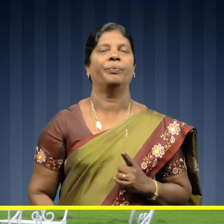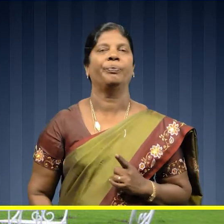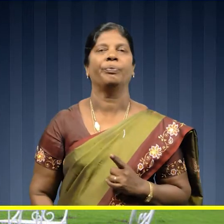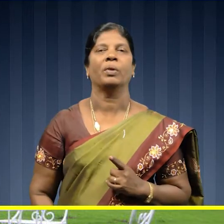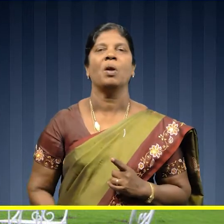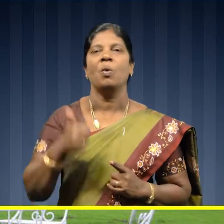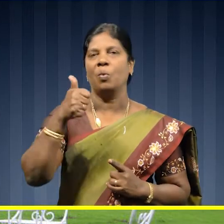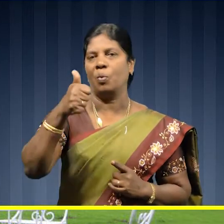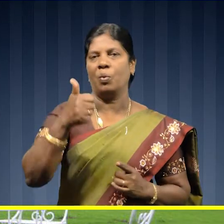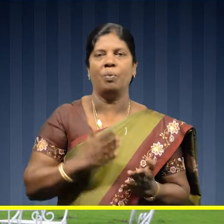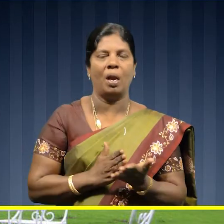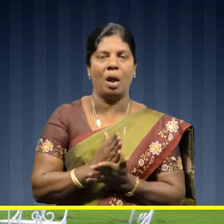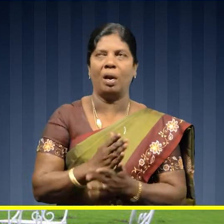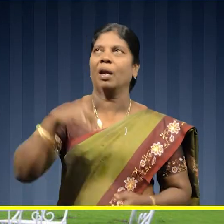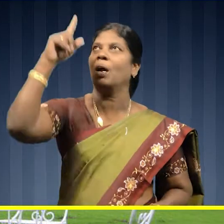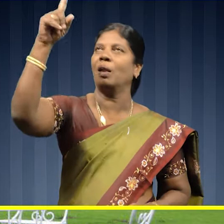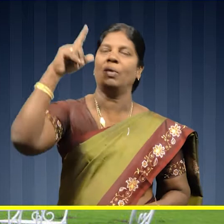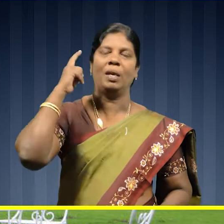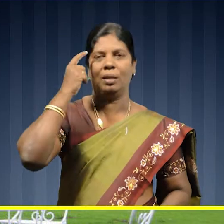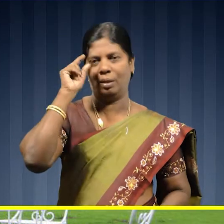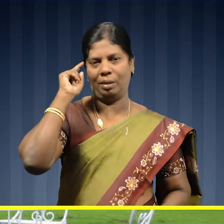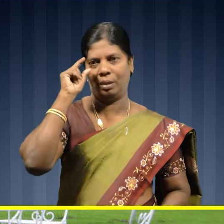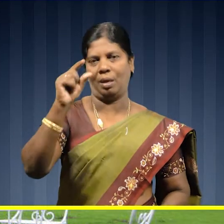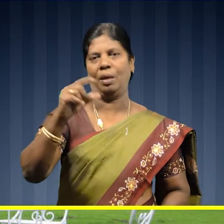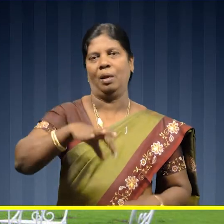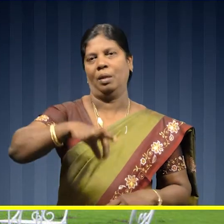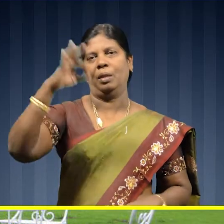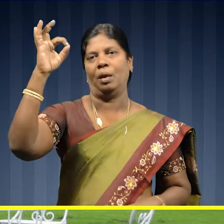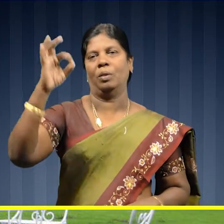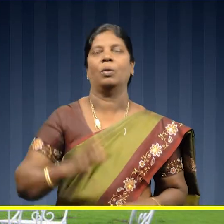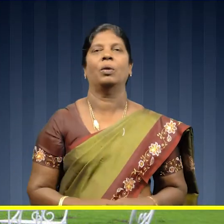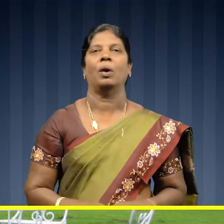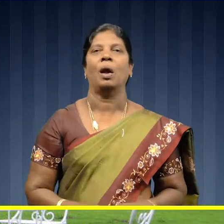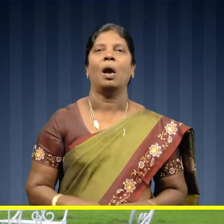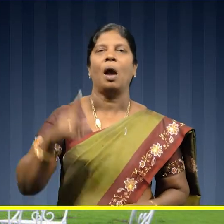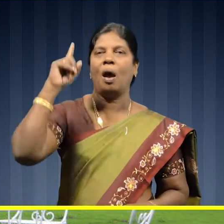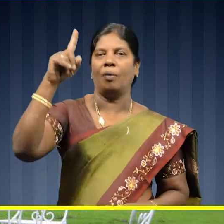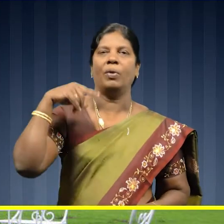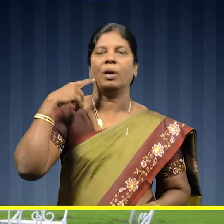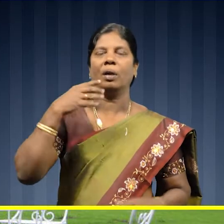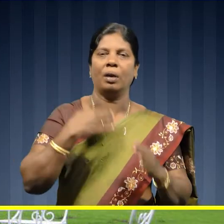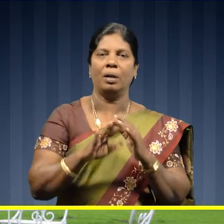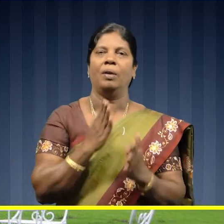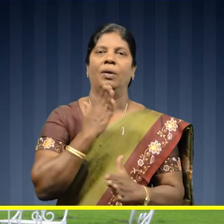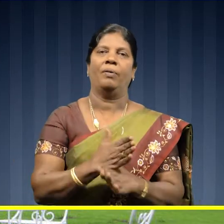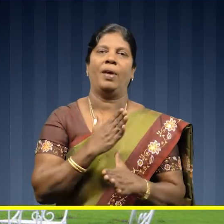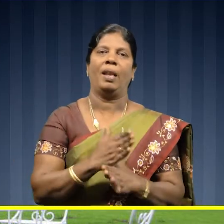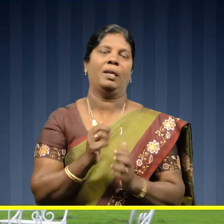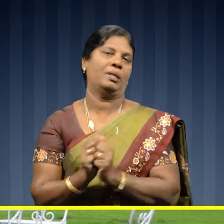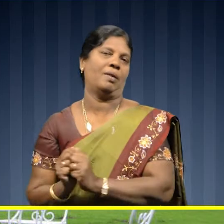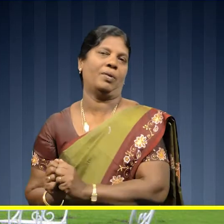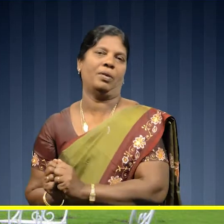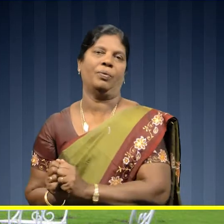படிமுறைகள். 1, உண்மையான கடவுளை தெரிந்து கொண்டு அவருக்கு நம்முடைய வாழ்வின் மூலமாய்